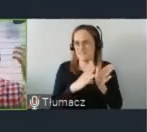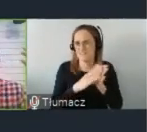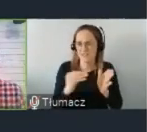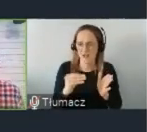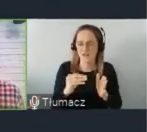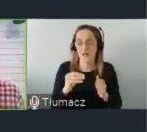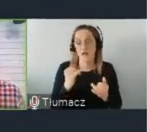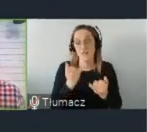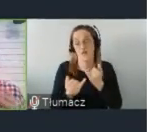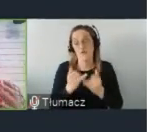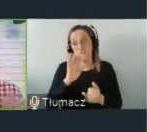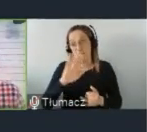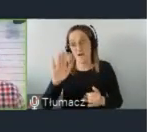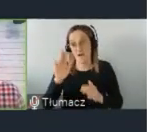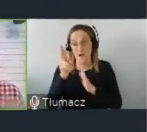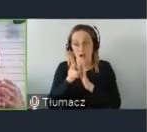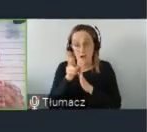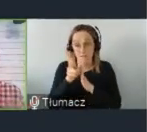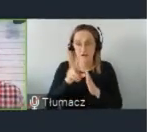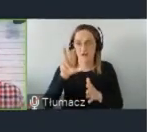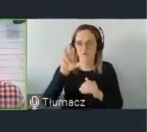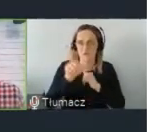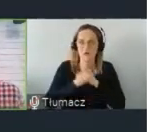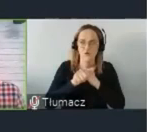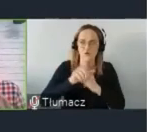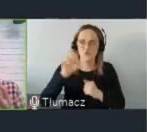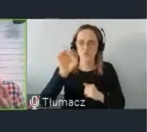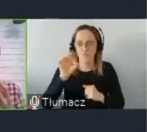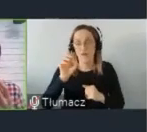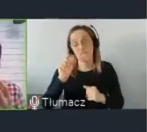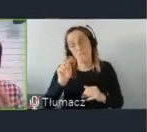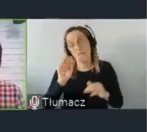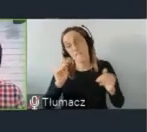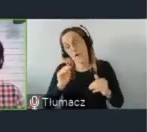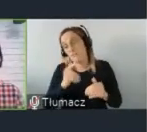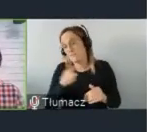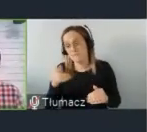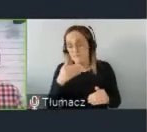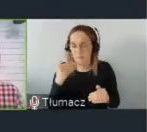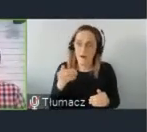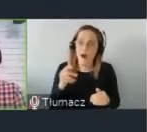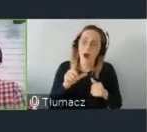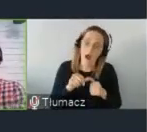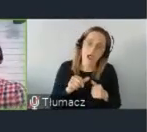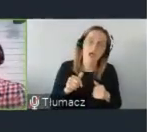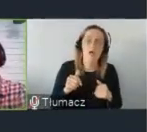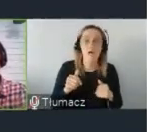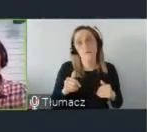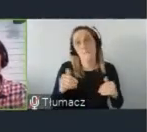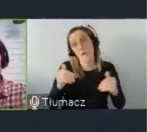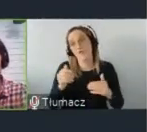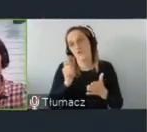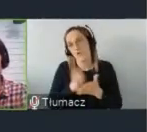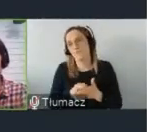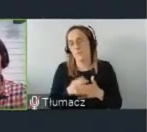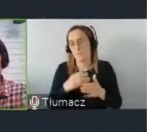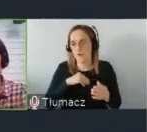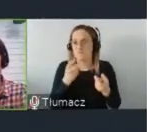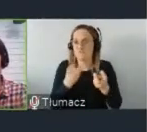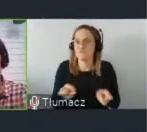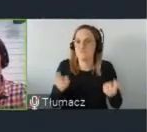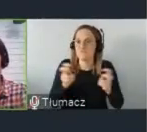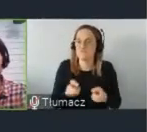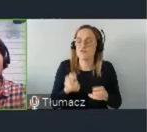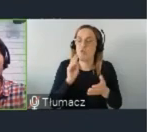kamerki 360 stopni, wiem, że pewnie nie macie, ale może kiedyś taki zakup dokonacie, wtedy możemy tworzyć, zobaczcie,